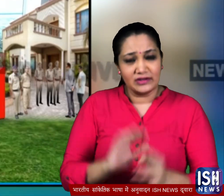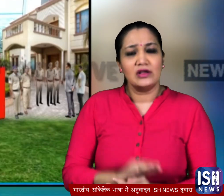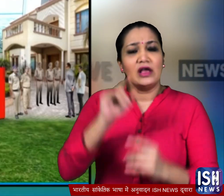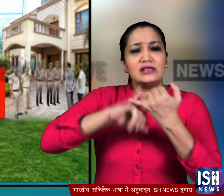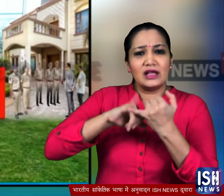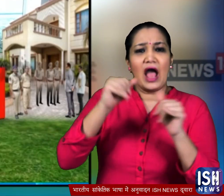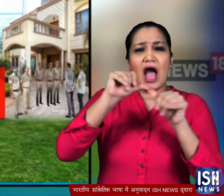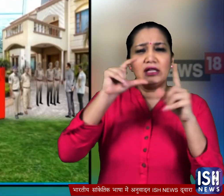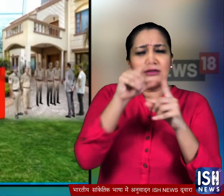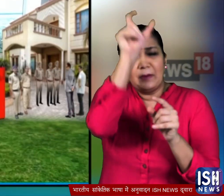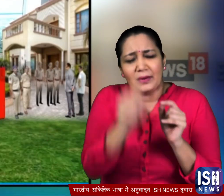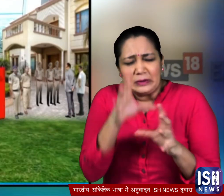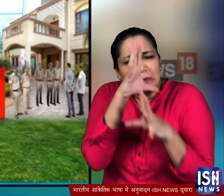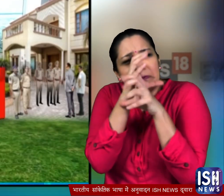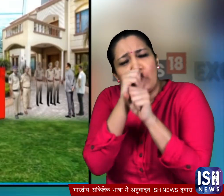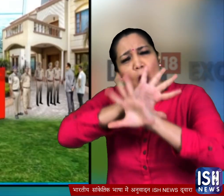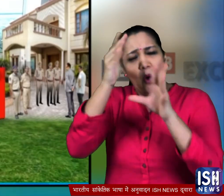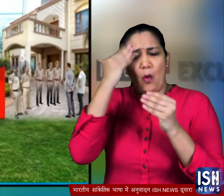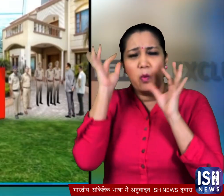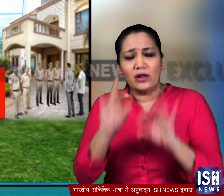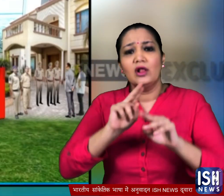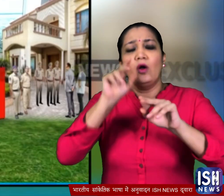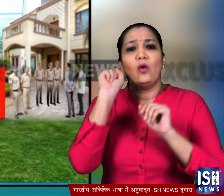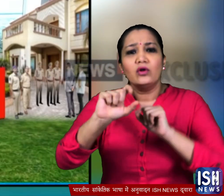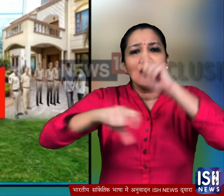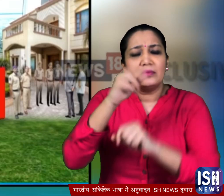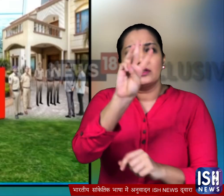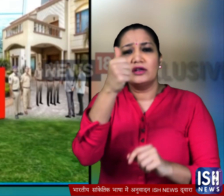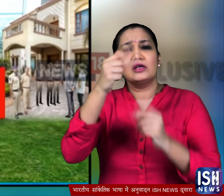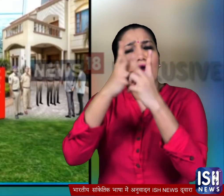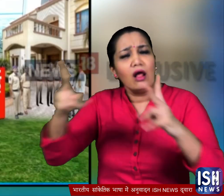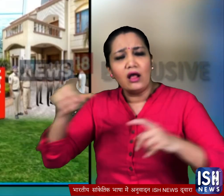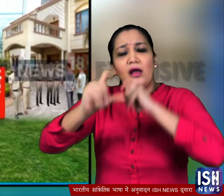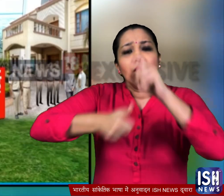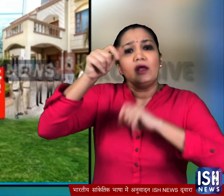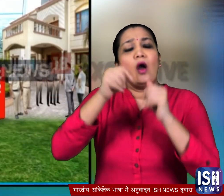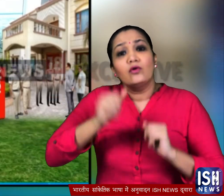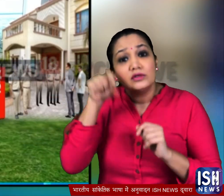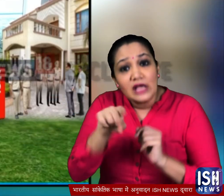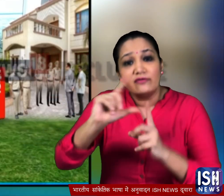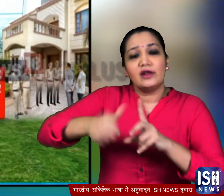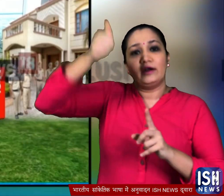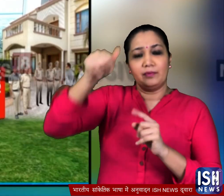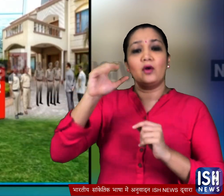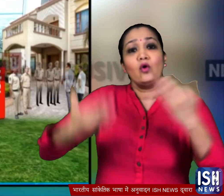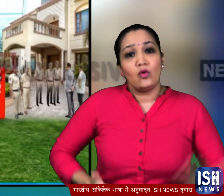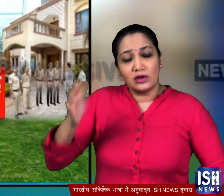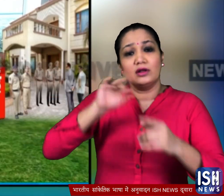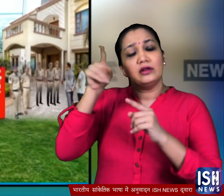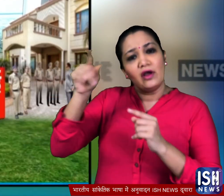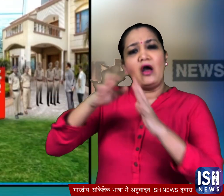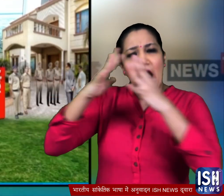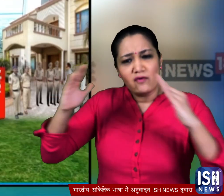अनिल देशमुख का सबसे बड़ा राजदार था और उसकी 3 दर्जन से ज्यादा कंपनियां हैं, जिनमें वो खुद डायरेक्टर। यही नहीं, उसकी कोलकाता में भी बहुत